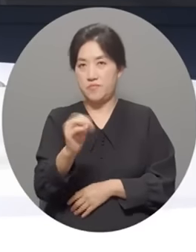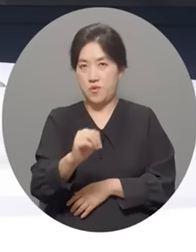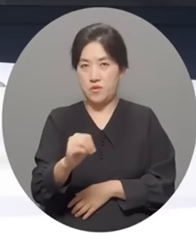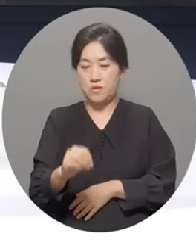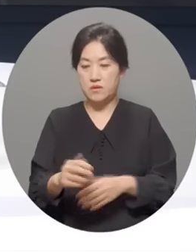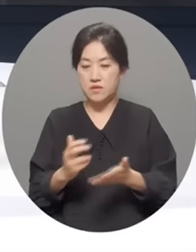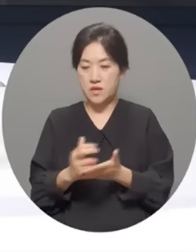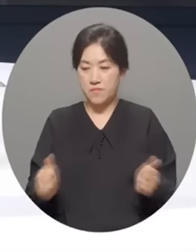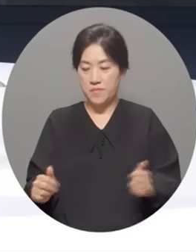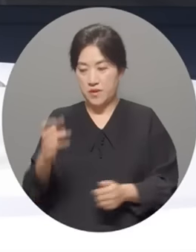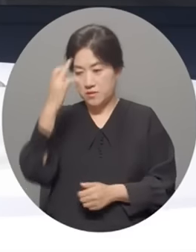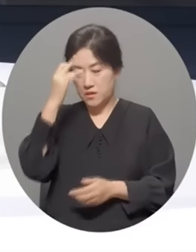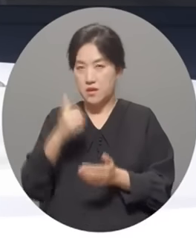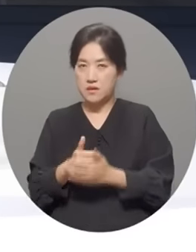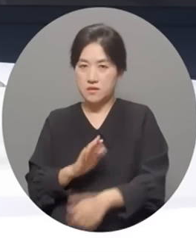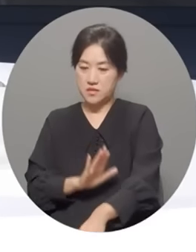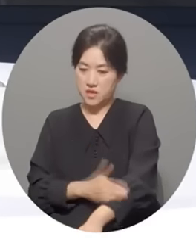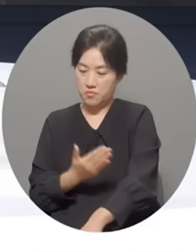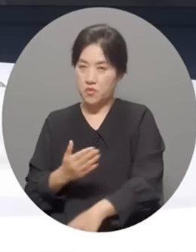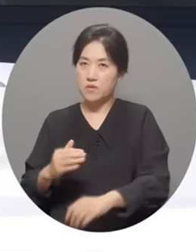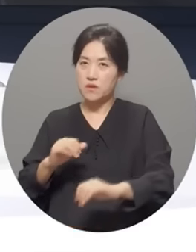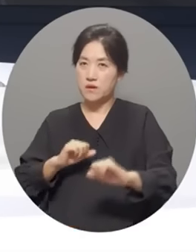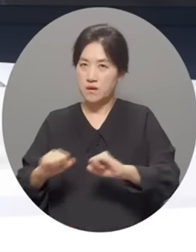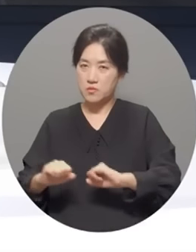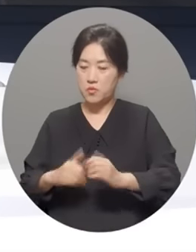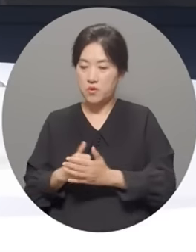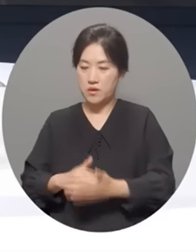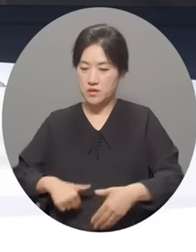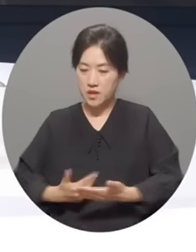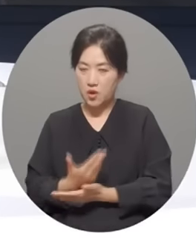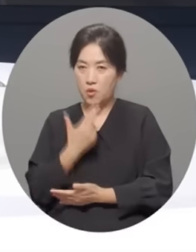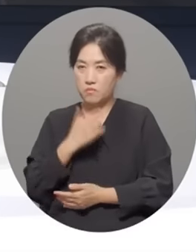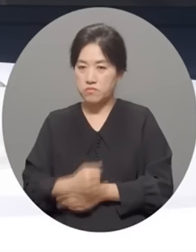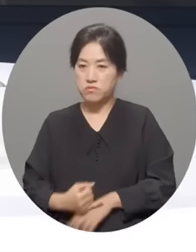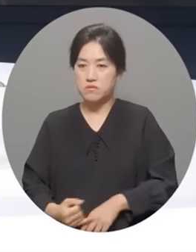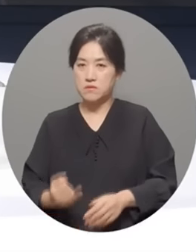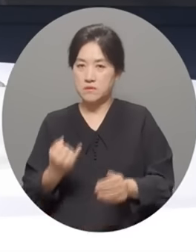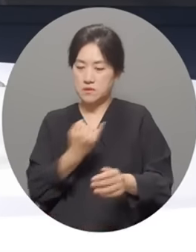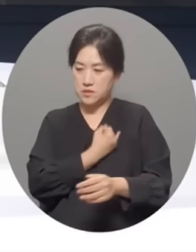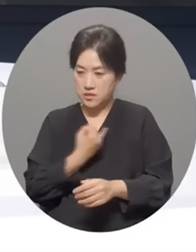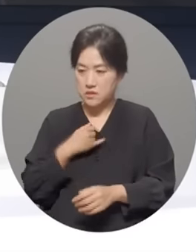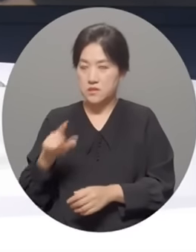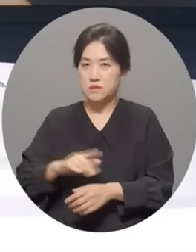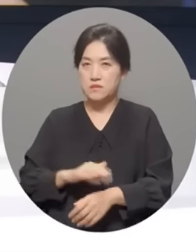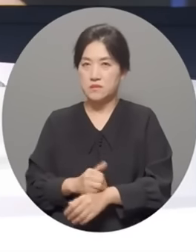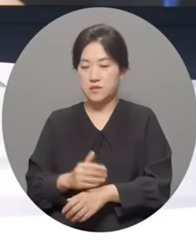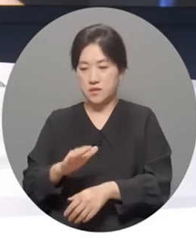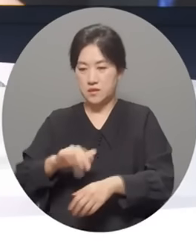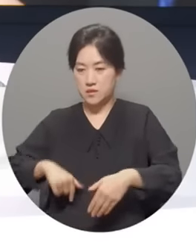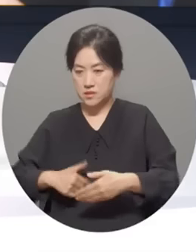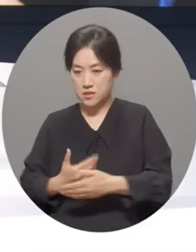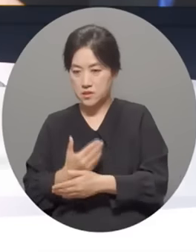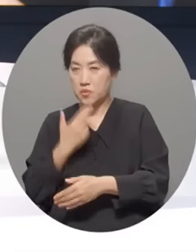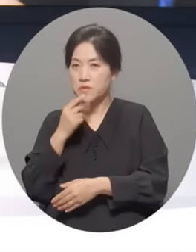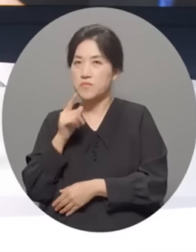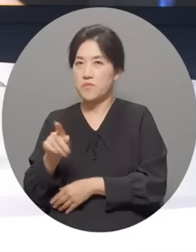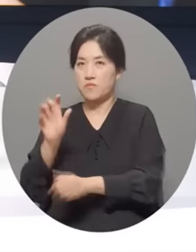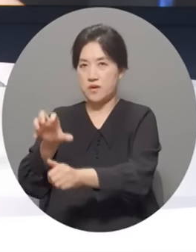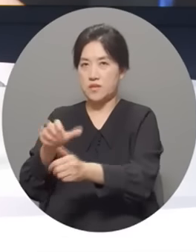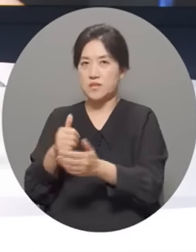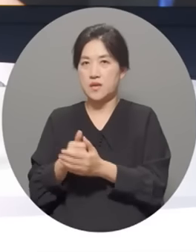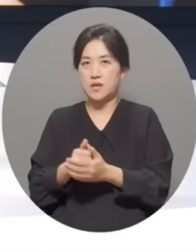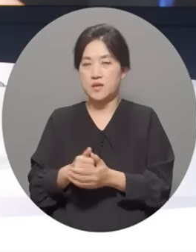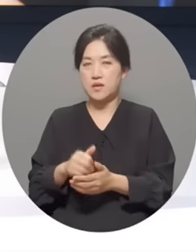반성하지 않고 일부일처제를 존중하지 않았다며 꾸짖었던 노관장 측은 혼인의 순결이라는 헌법적